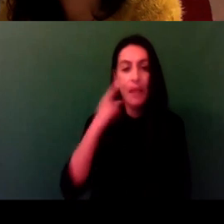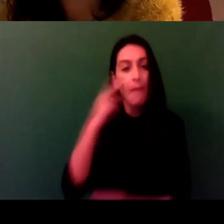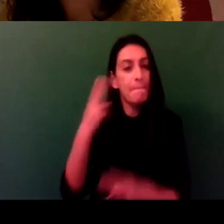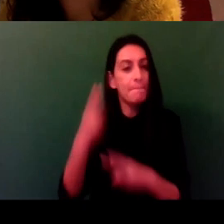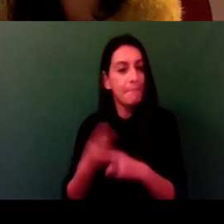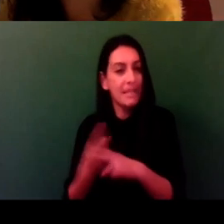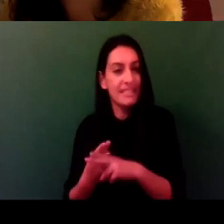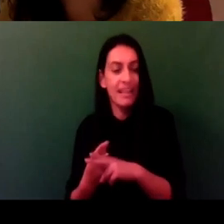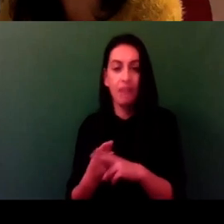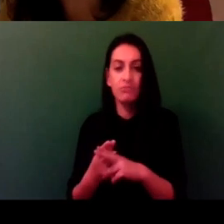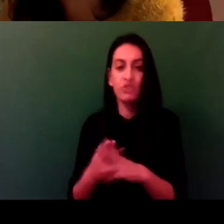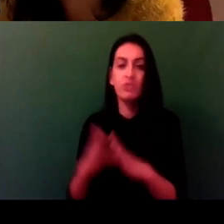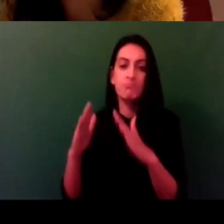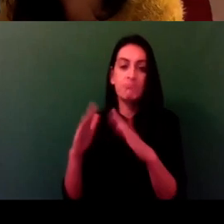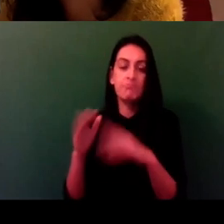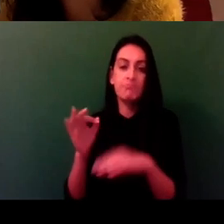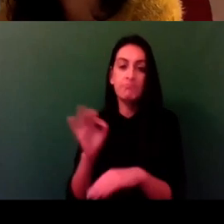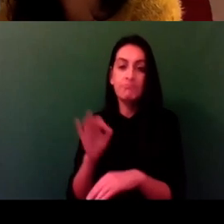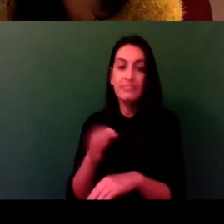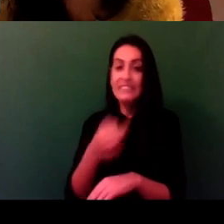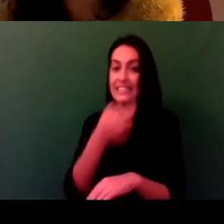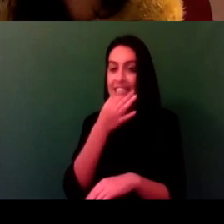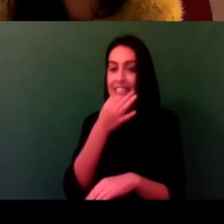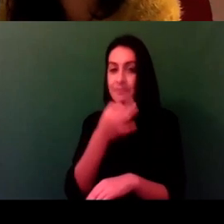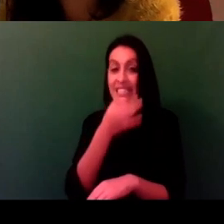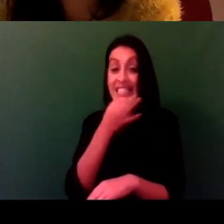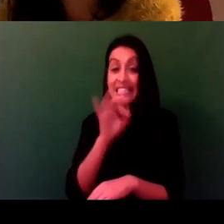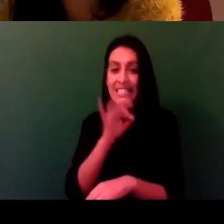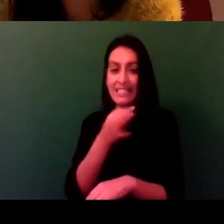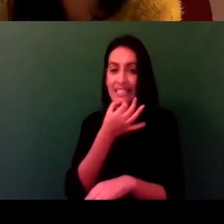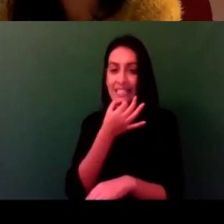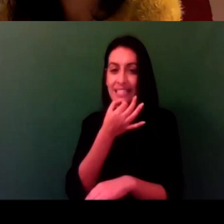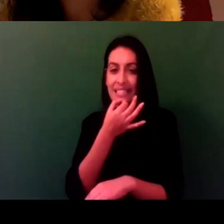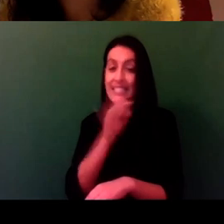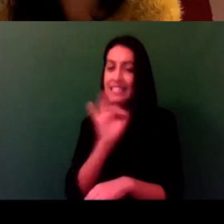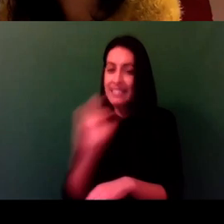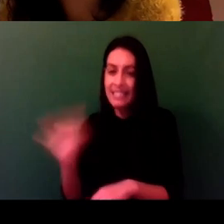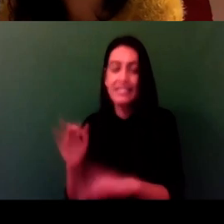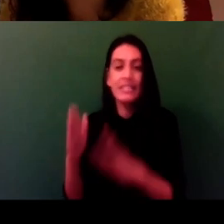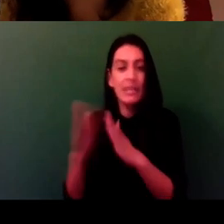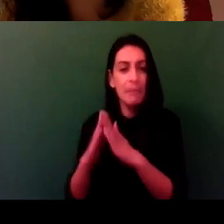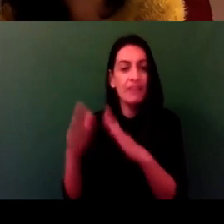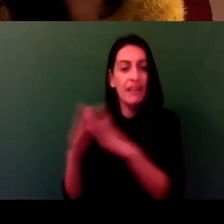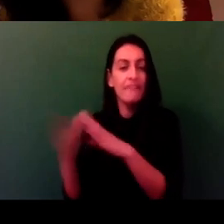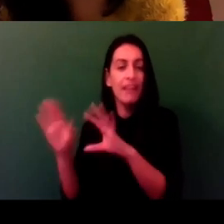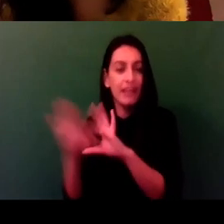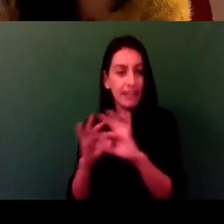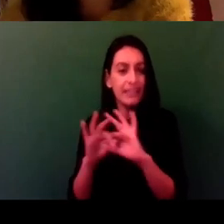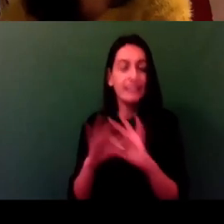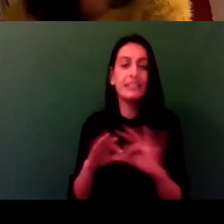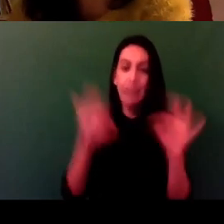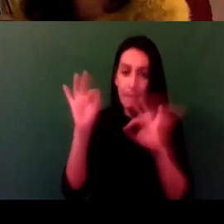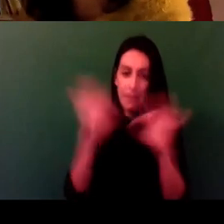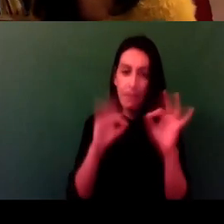çok tartışılan bir meseledir. Eskidi aslında bu tartışma ama belki orada işte bu işin sanatsal mı, mühendislik tarafı